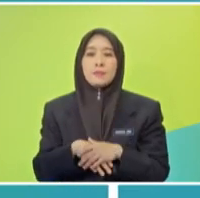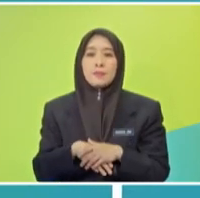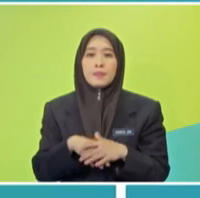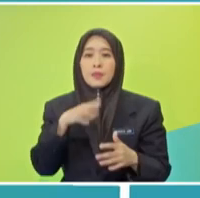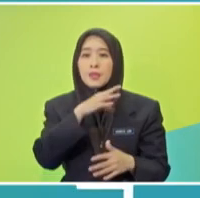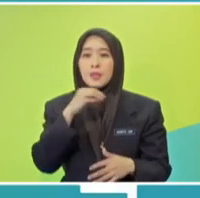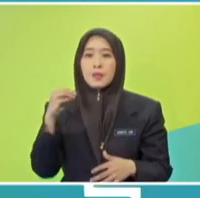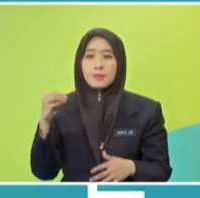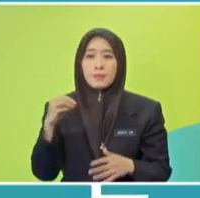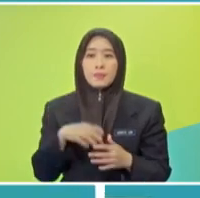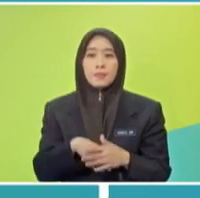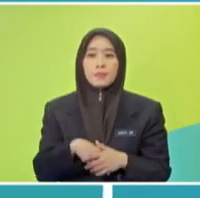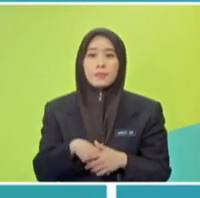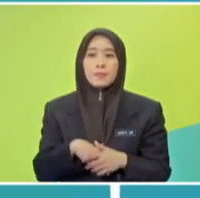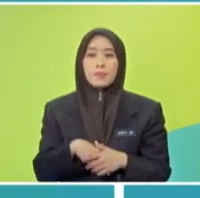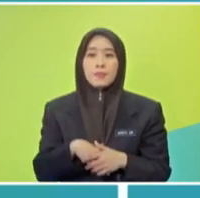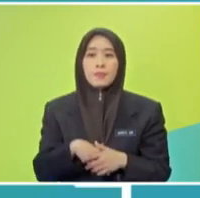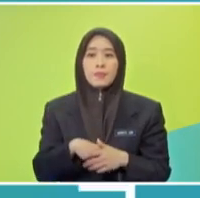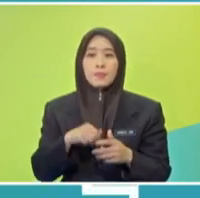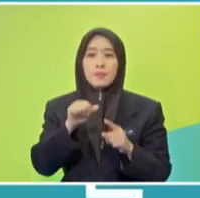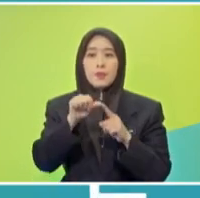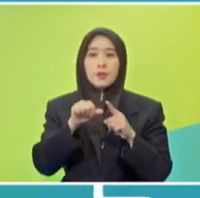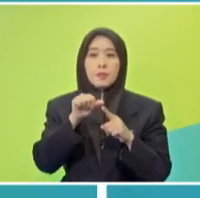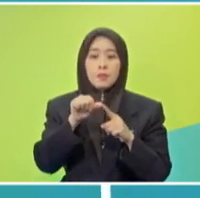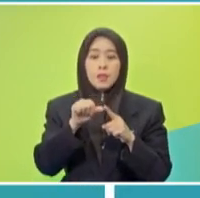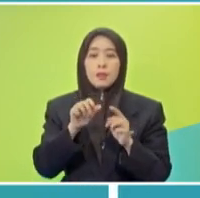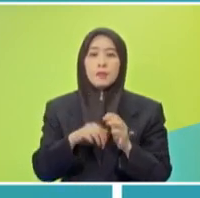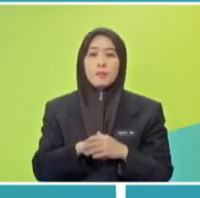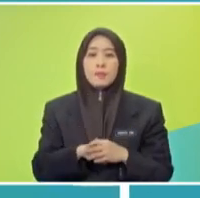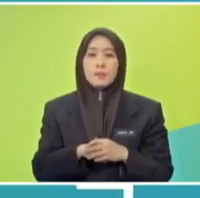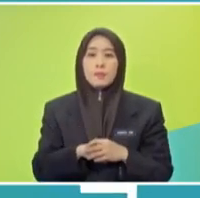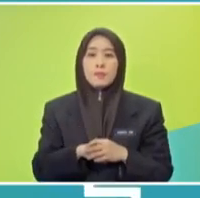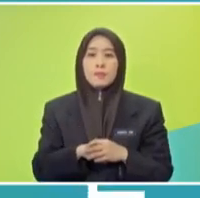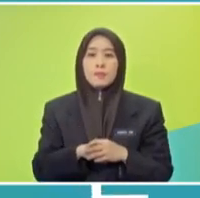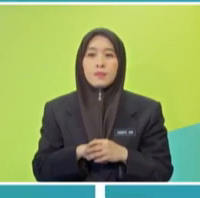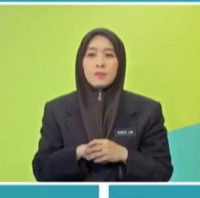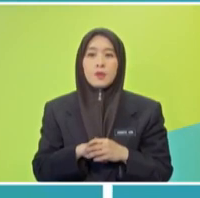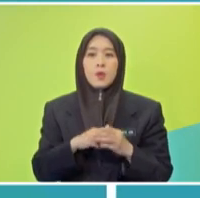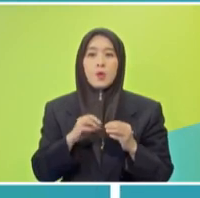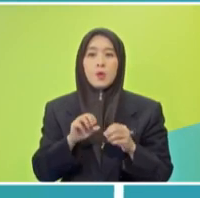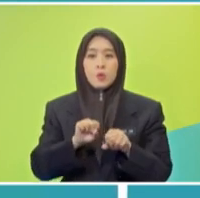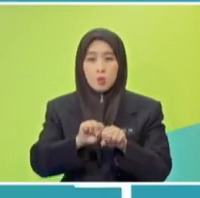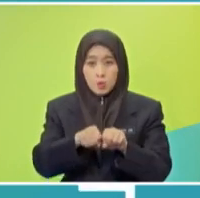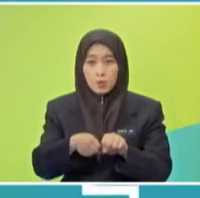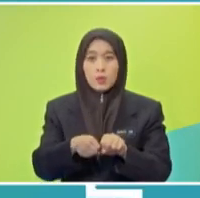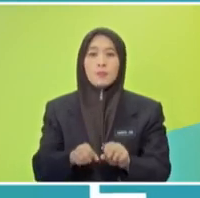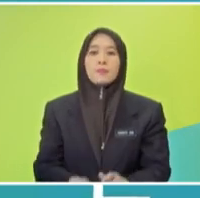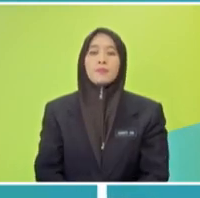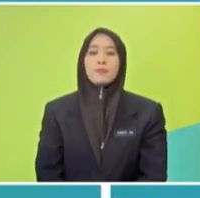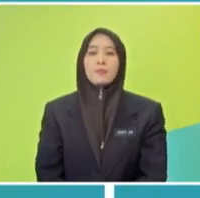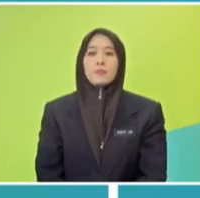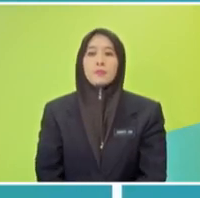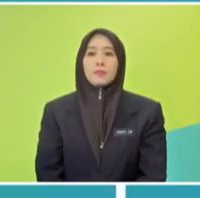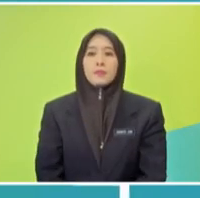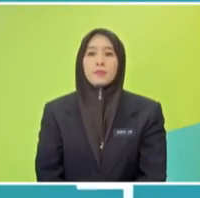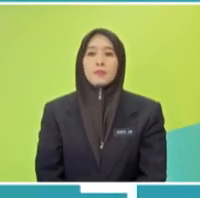dan lagi apabila lagi supaya satu lagi